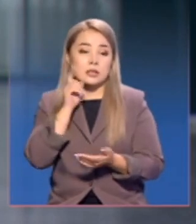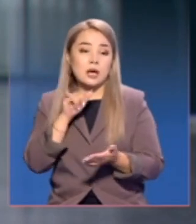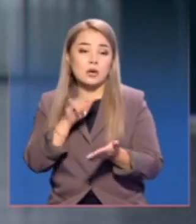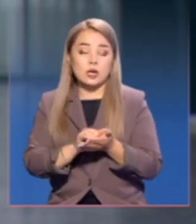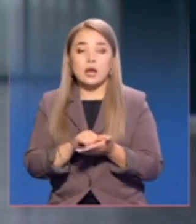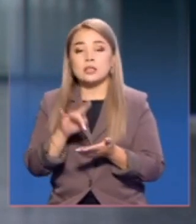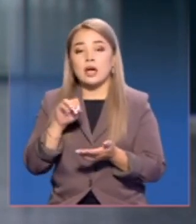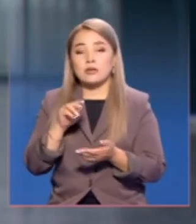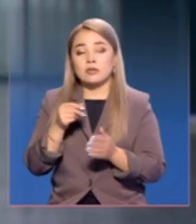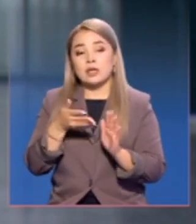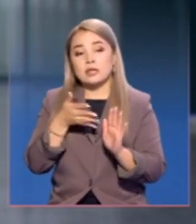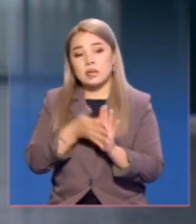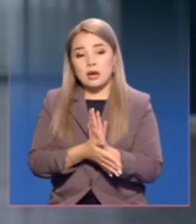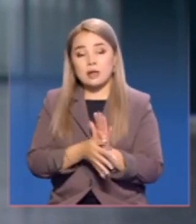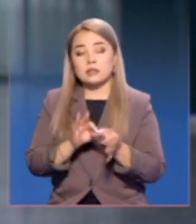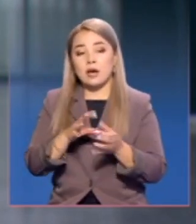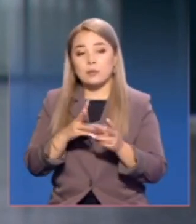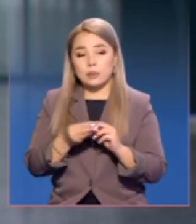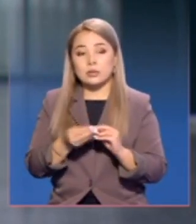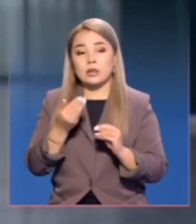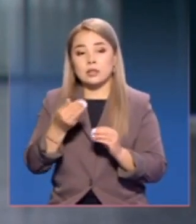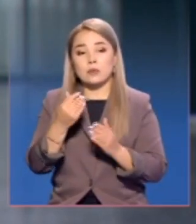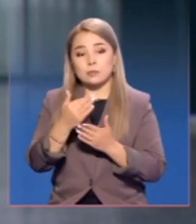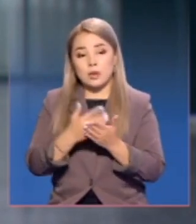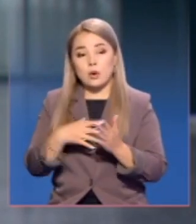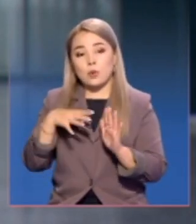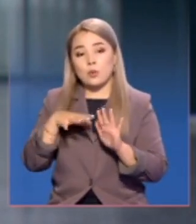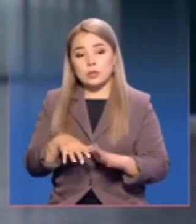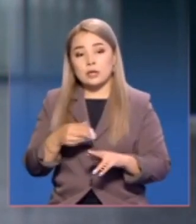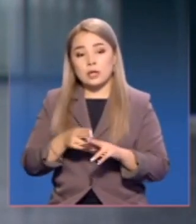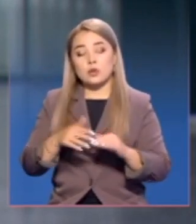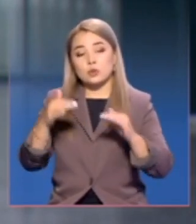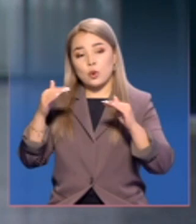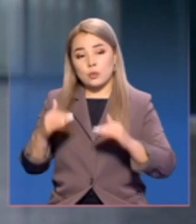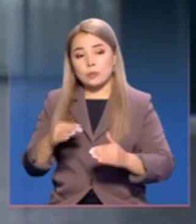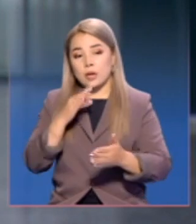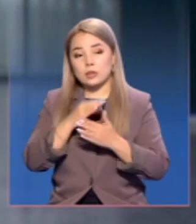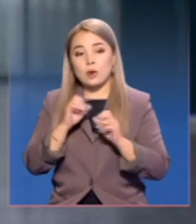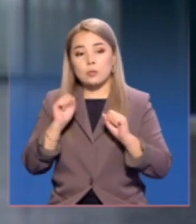тариф қосуға кететіні ескерілетін болса, тізімдегі орнымыз төмен түсіп кетуі